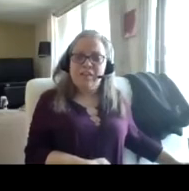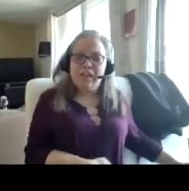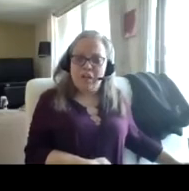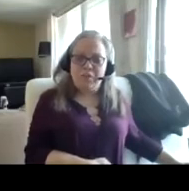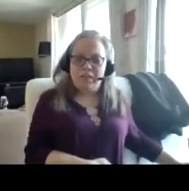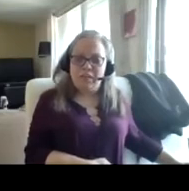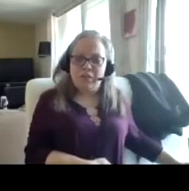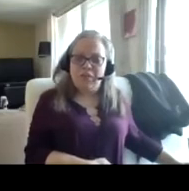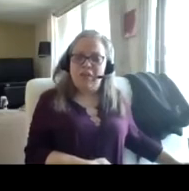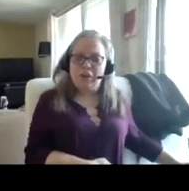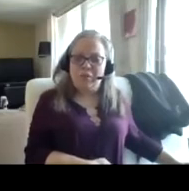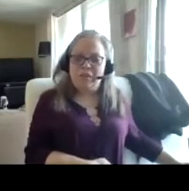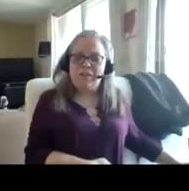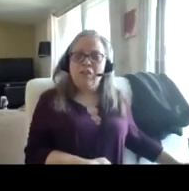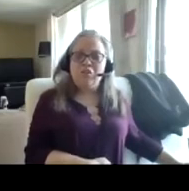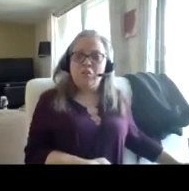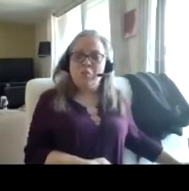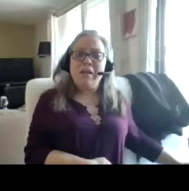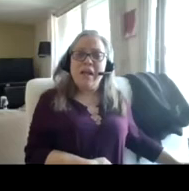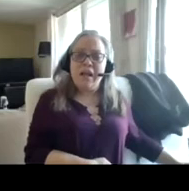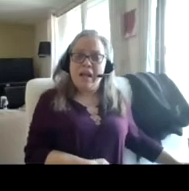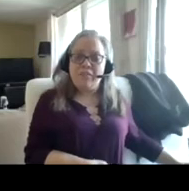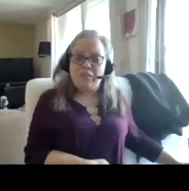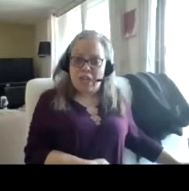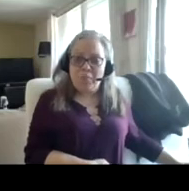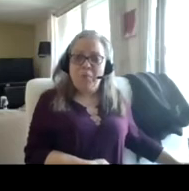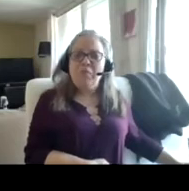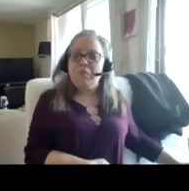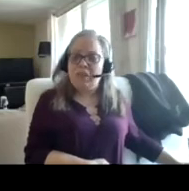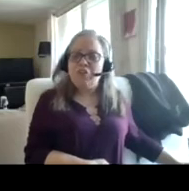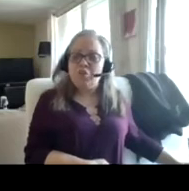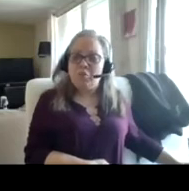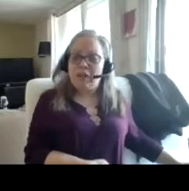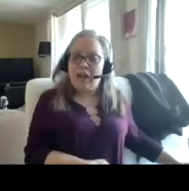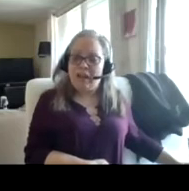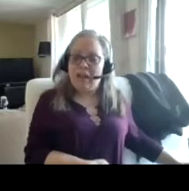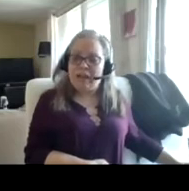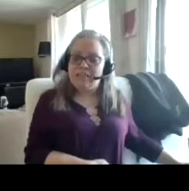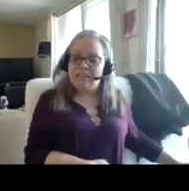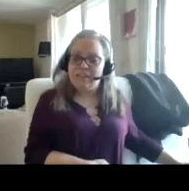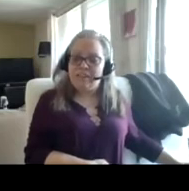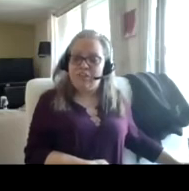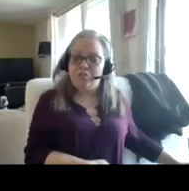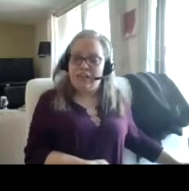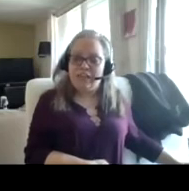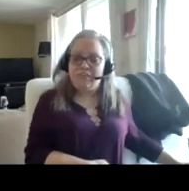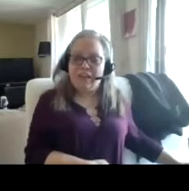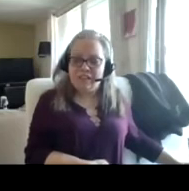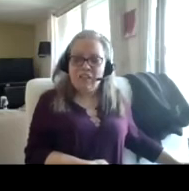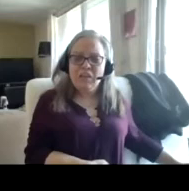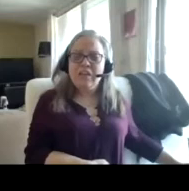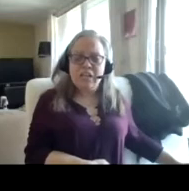gens doivent démontrer un consentement dans un contexte bien précis. Par exemple, je dois